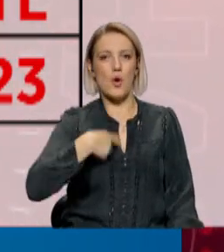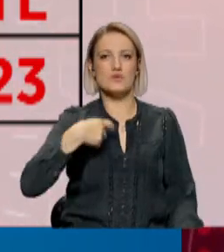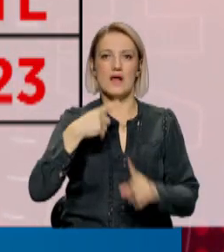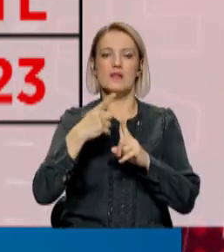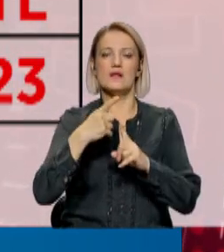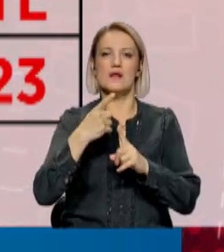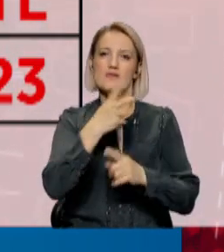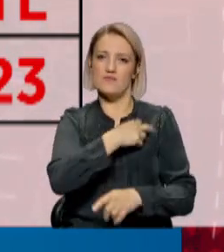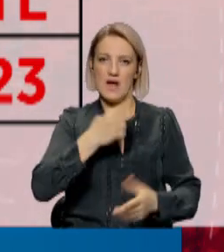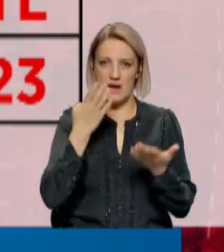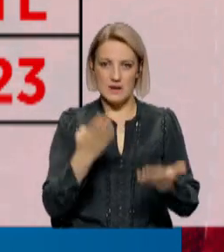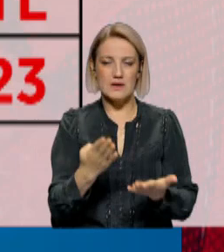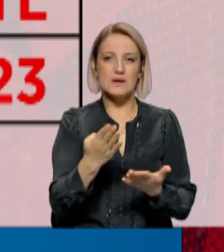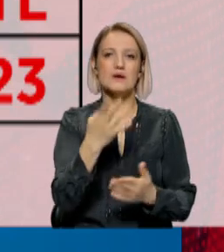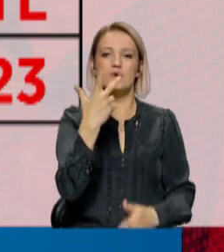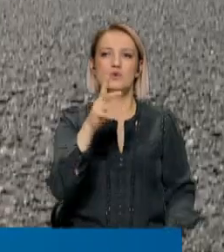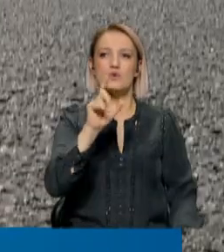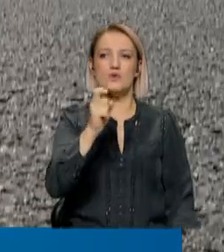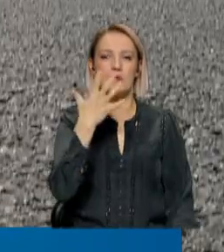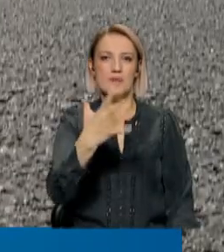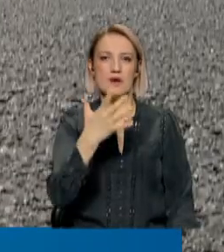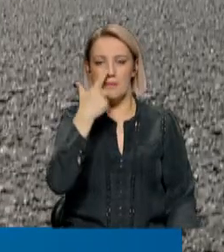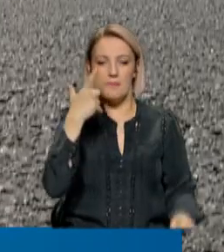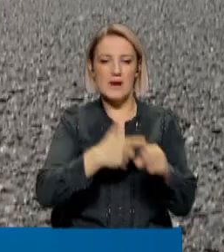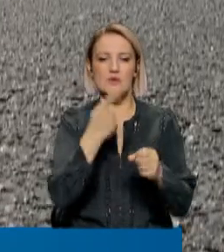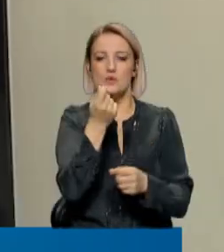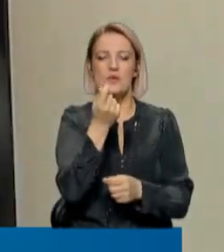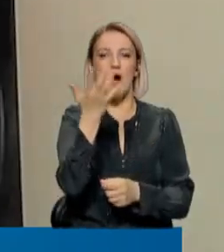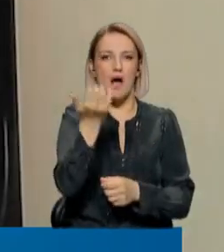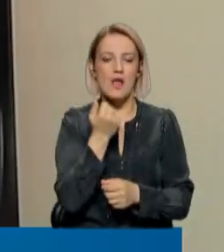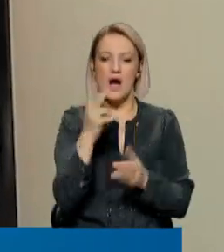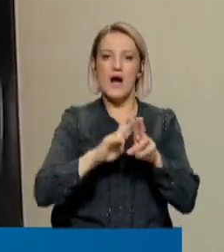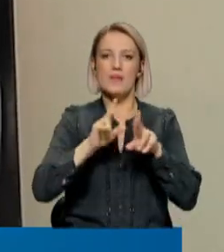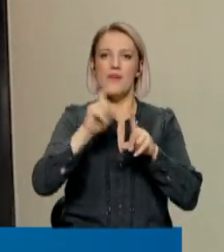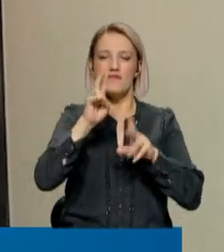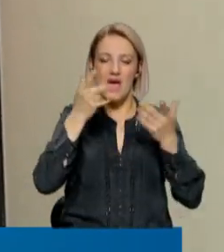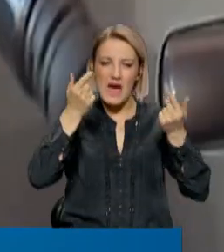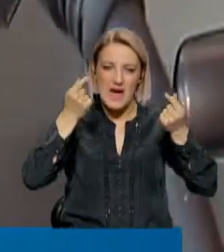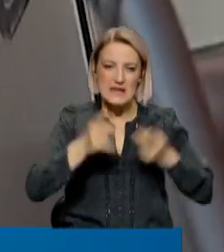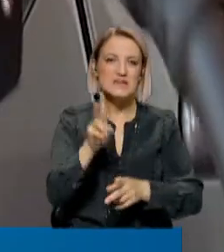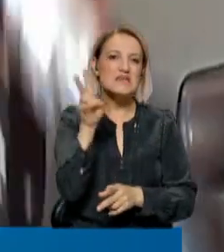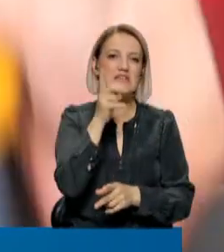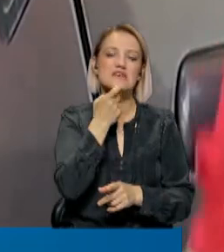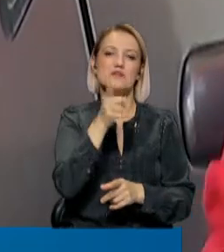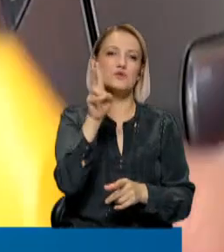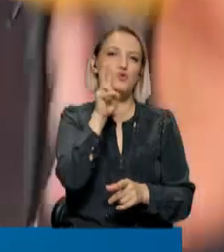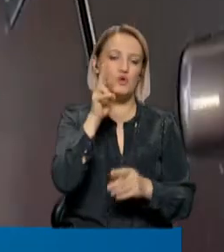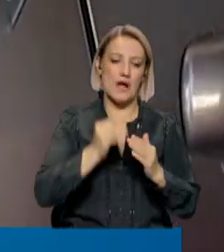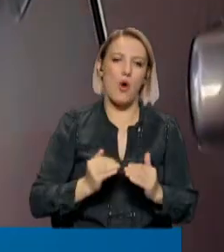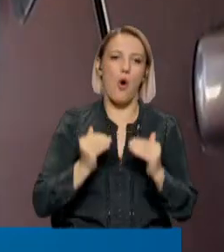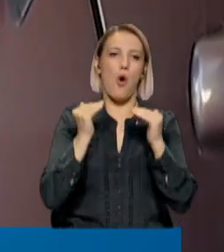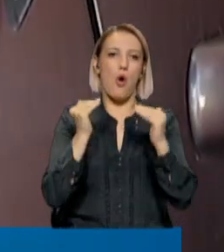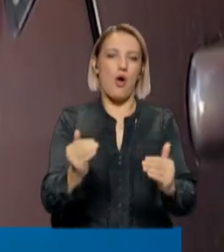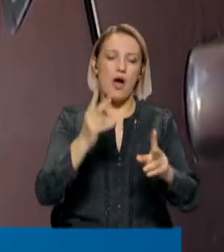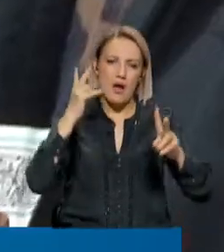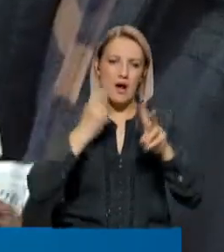vergisi, 3 lira 95 kuruşta KDV olmak üzere akaryakıt ürünlerinden alınan ÖTV ve KDV'nin en azından yıl sonuna kadar ertelenmesi